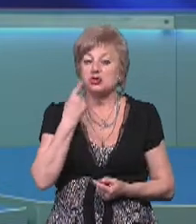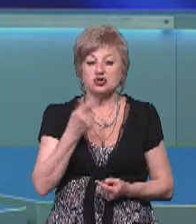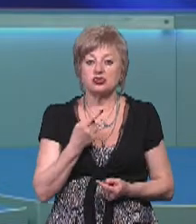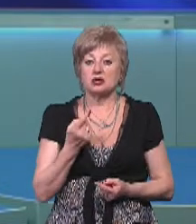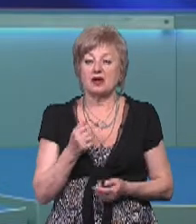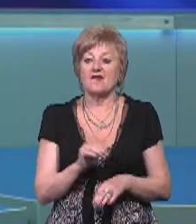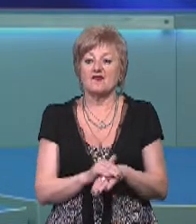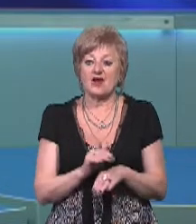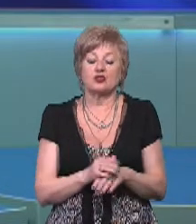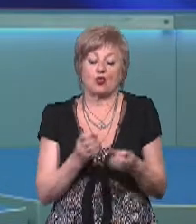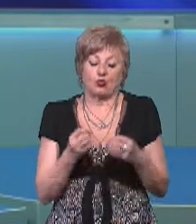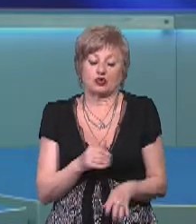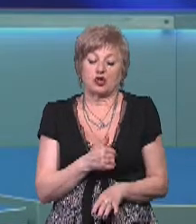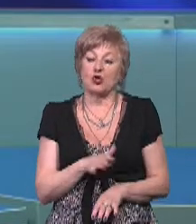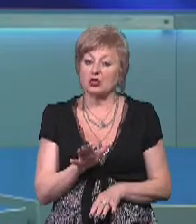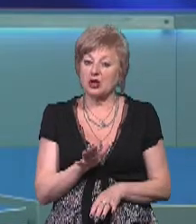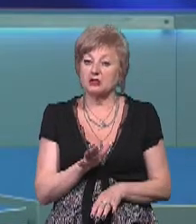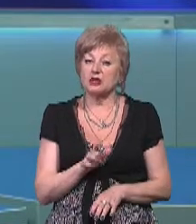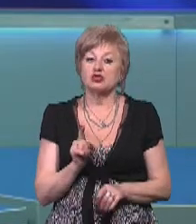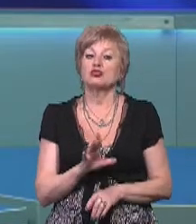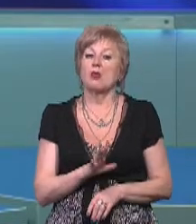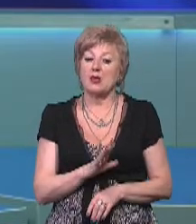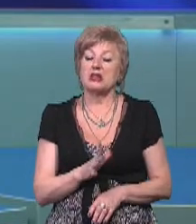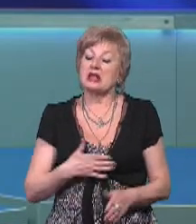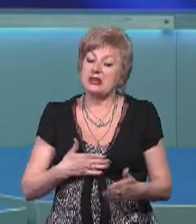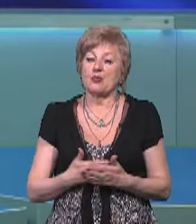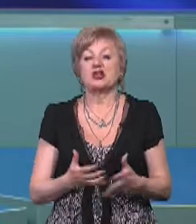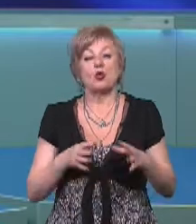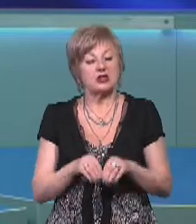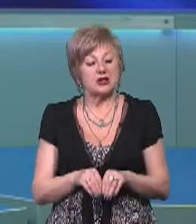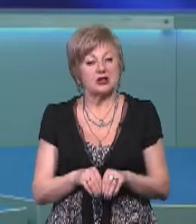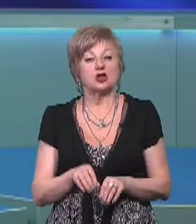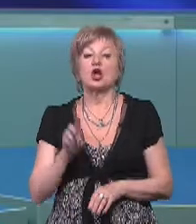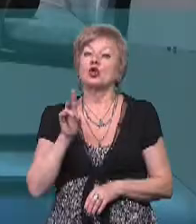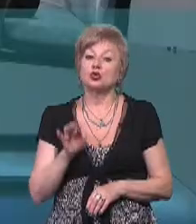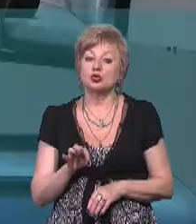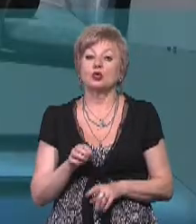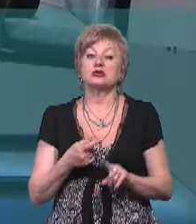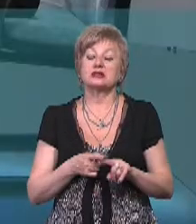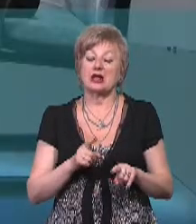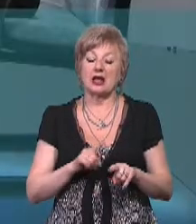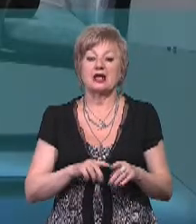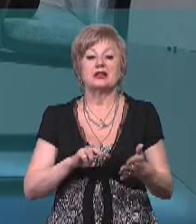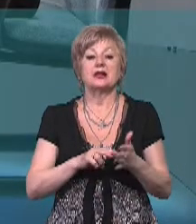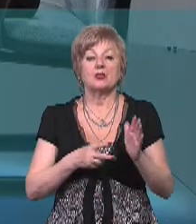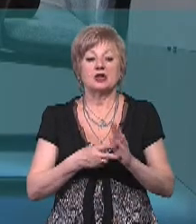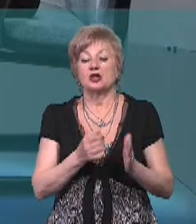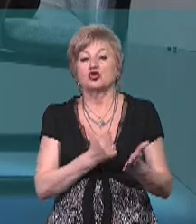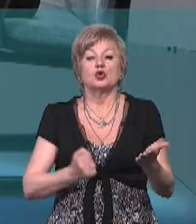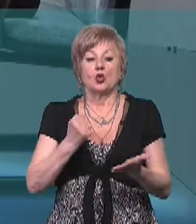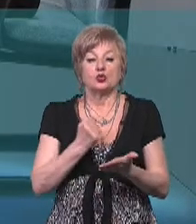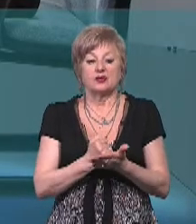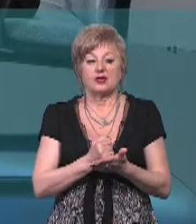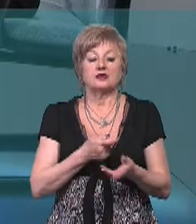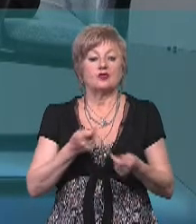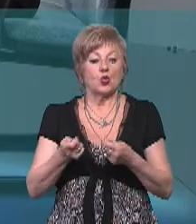які просто не хочуть, щоб відбулося добровільне об'єднання. Але за тим планом, який затверджений урядом